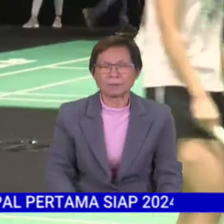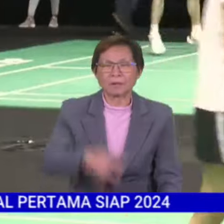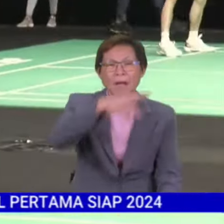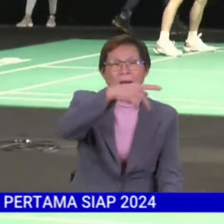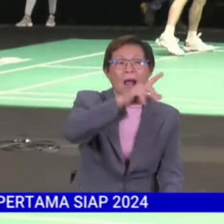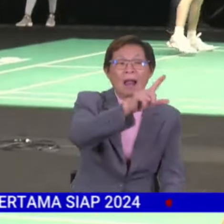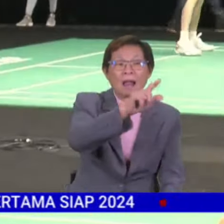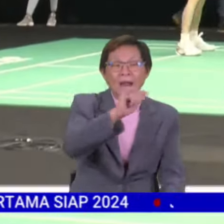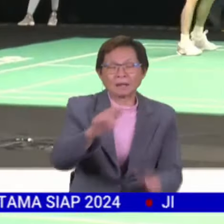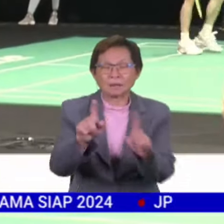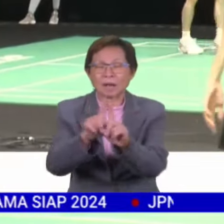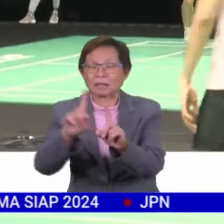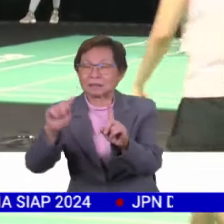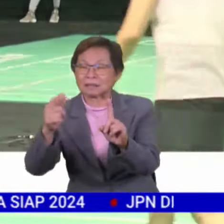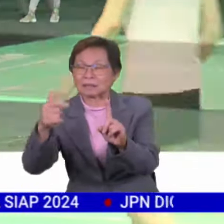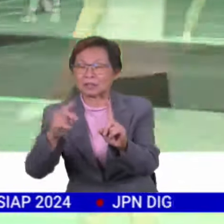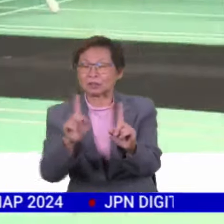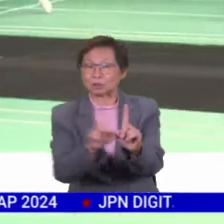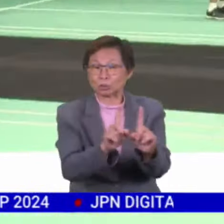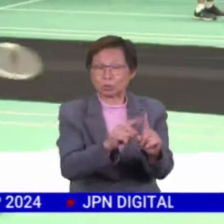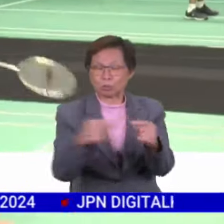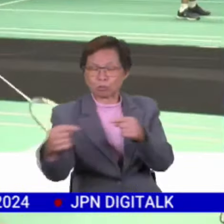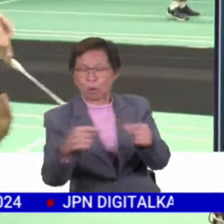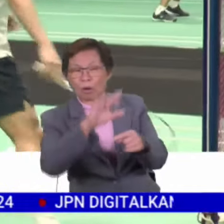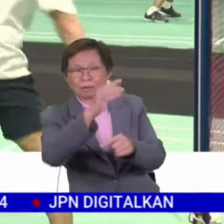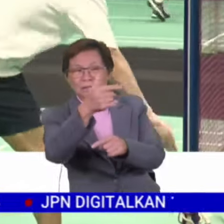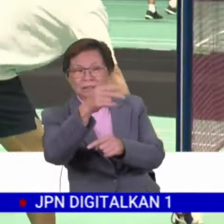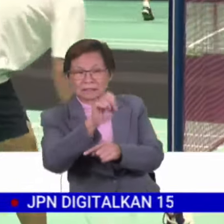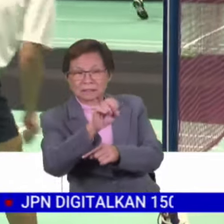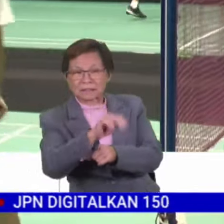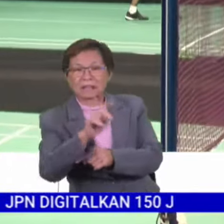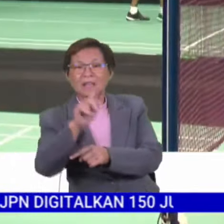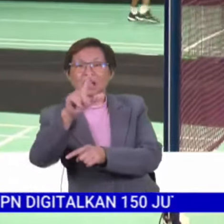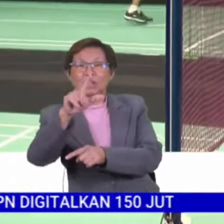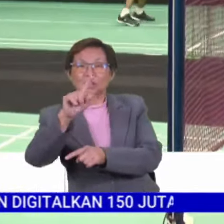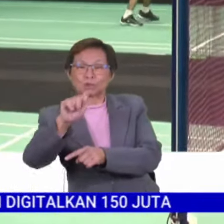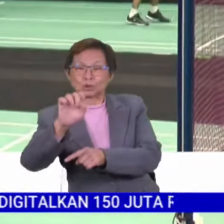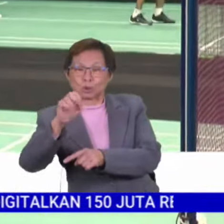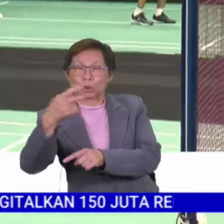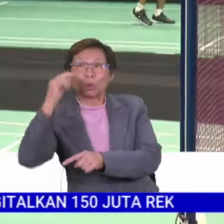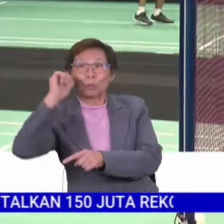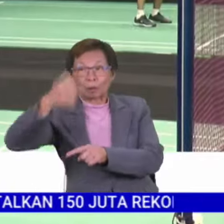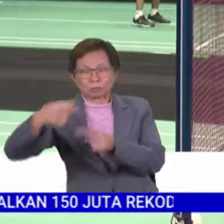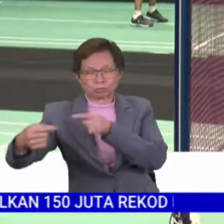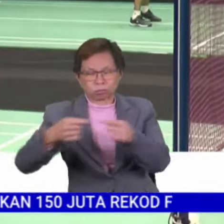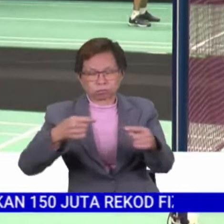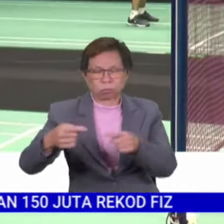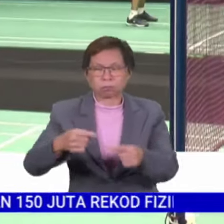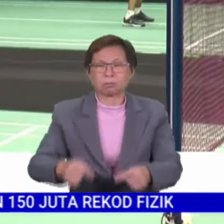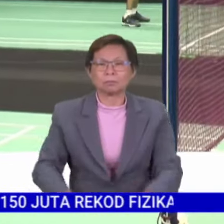Peijing yang bergandingan dengan Tan Kian Meng dijadual menentang Chen Tanji, Toh Iwei esok.